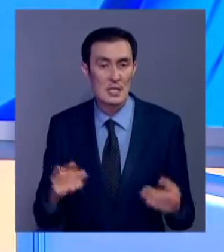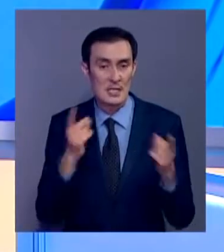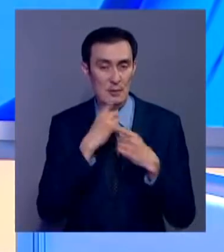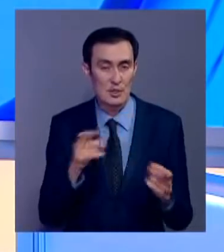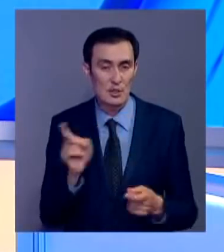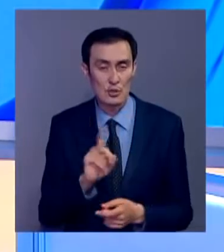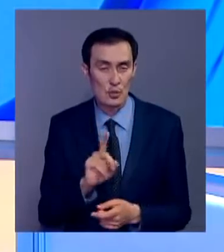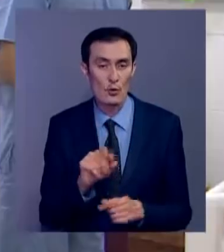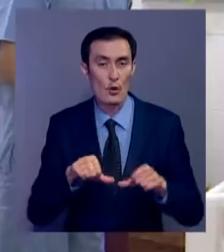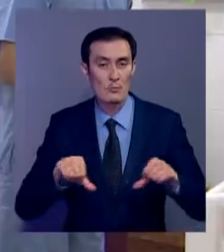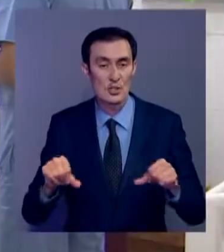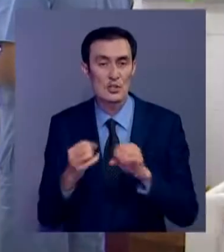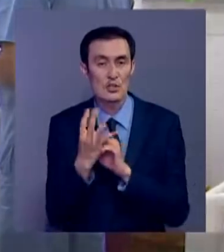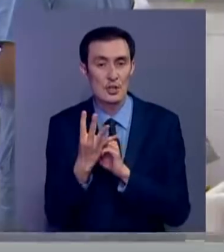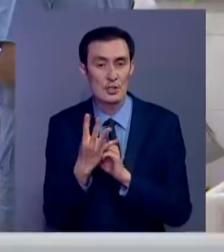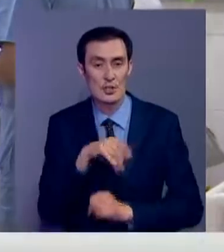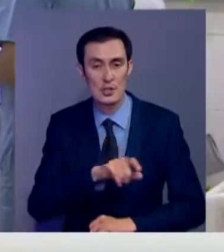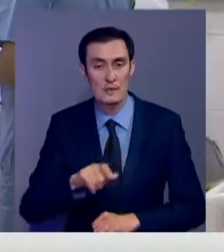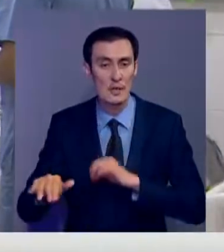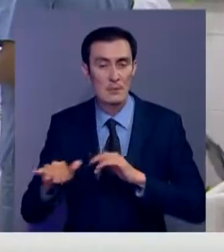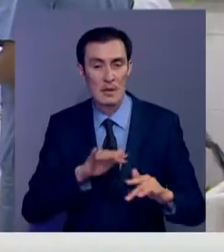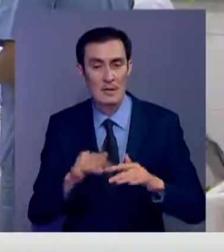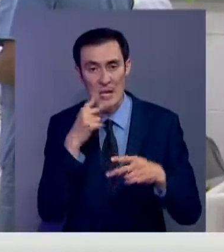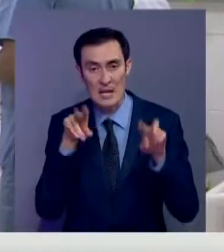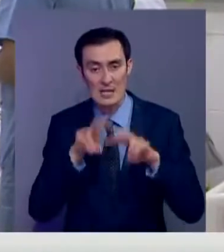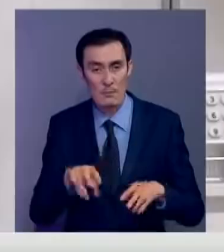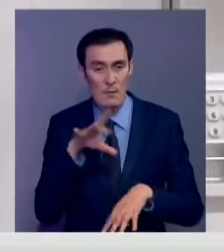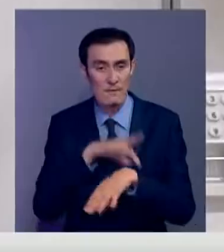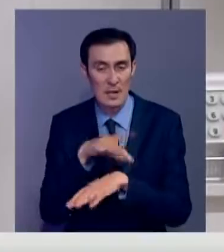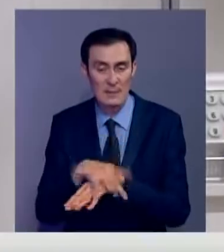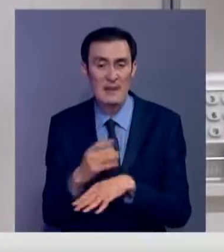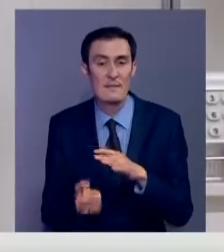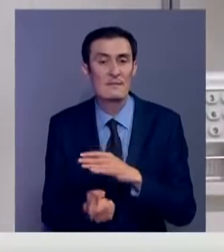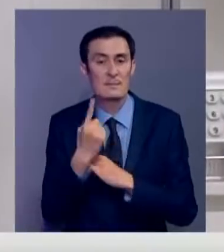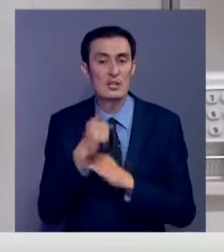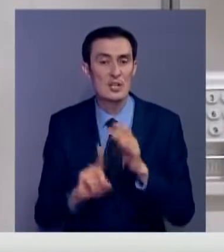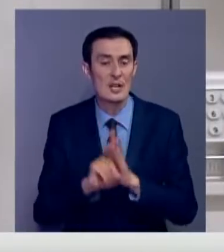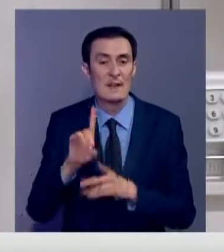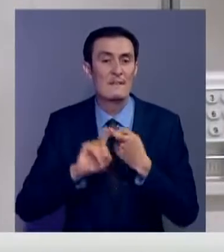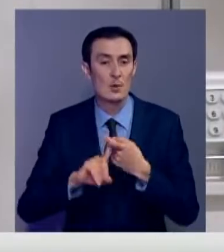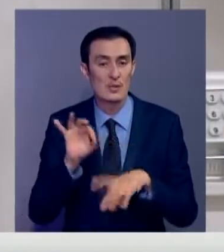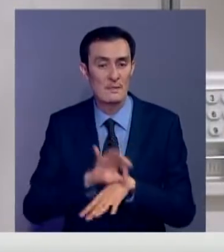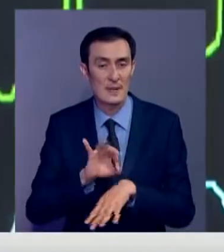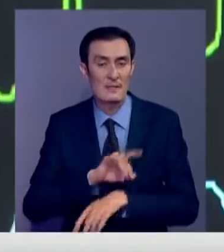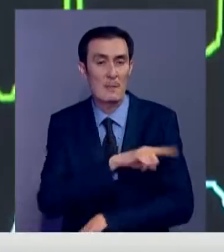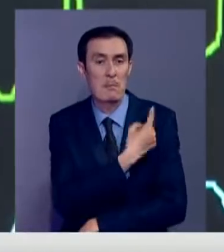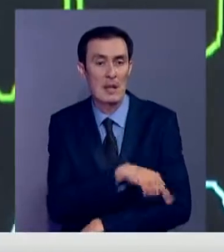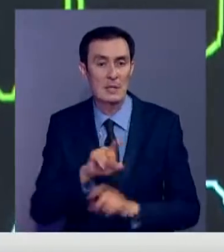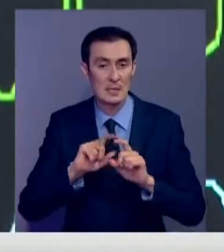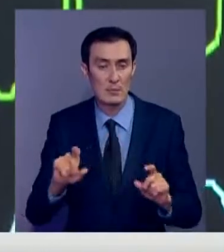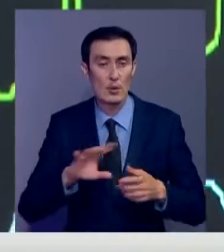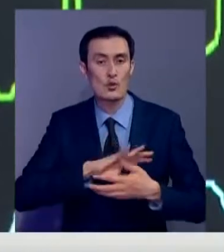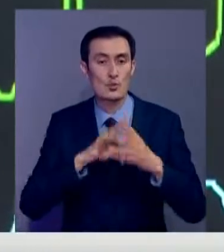сообщении говорится, что комиссия из 14 человек провела расследование по фактам вспышки коронавирусной инфекции в больнице.